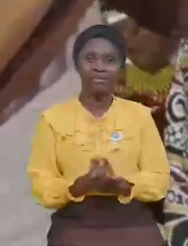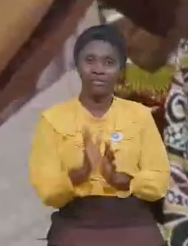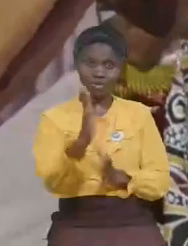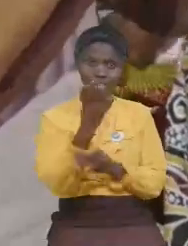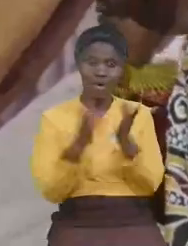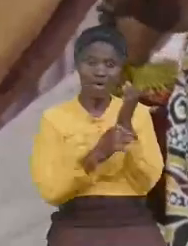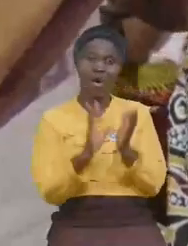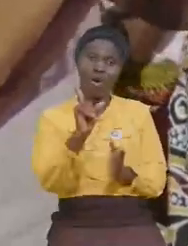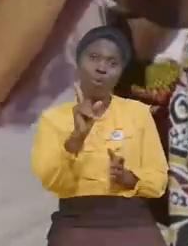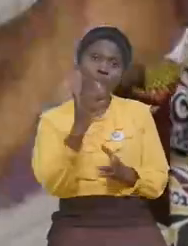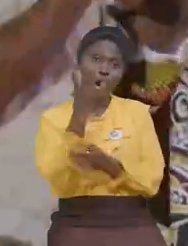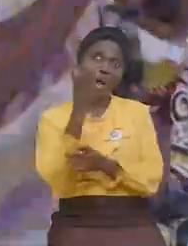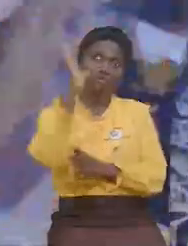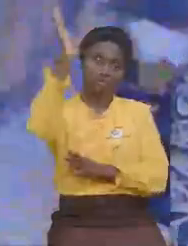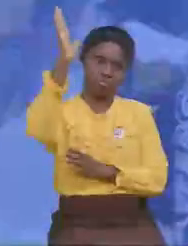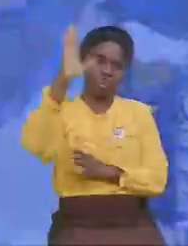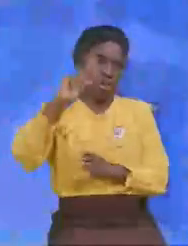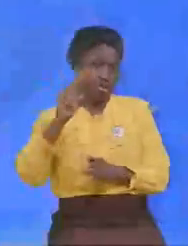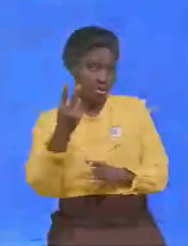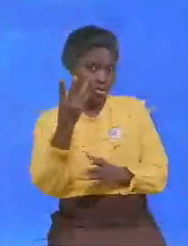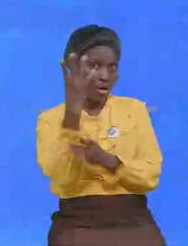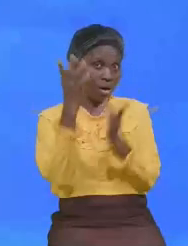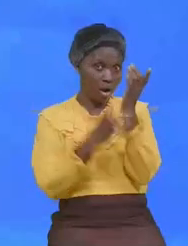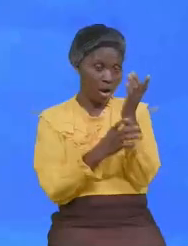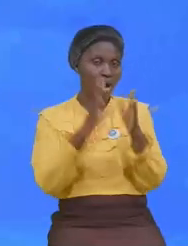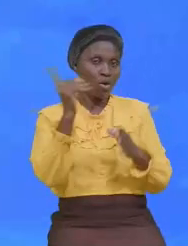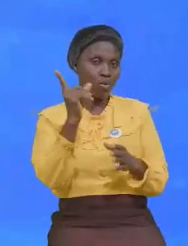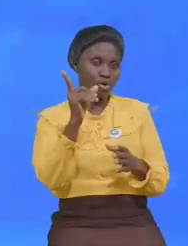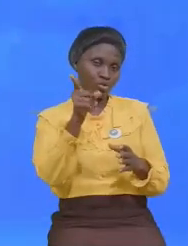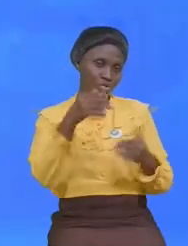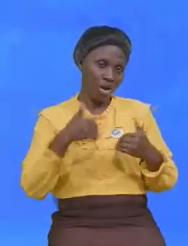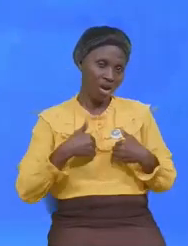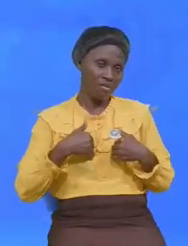Levez une main et imposez l'autre main là où vous avez le défi.